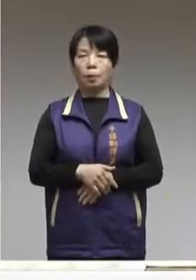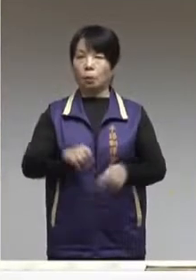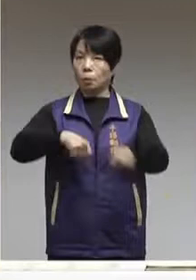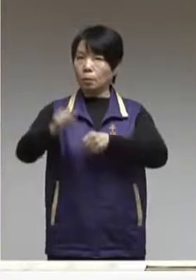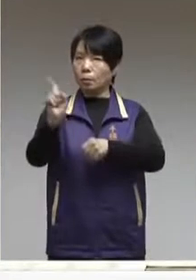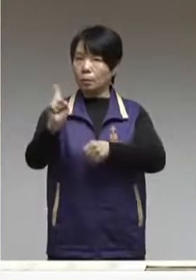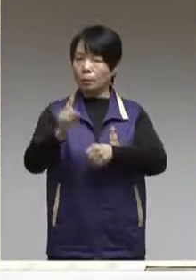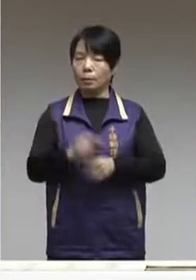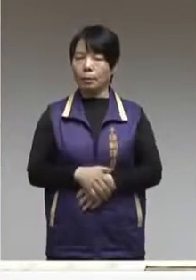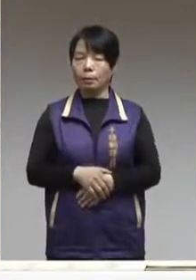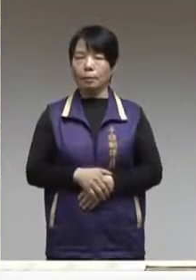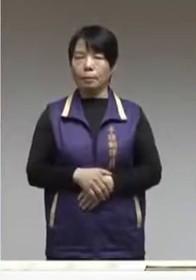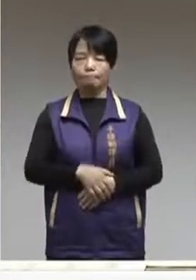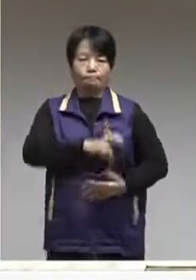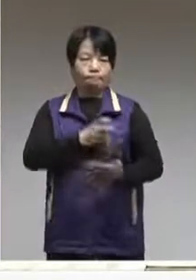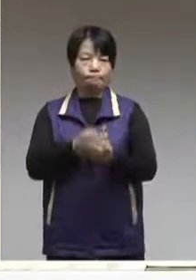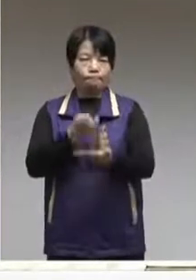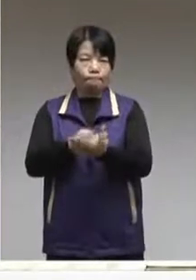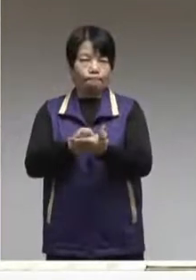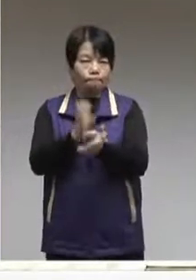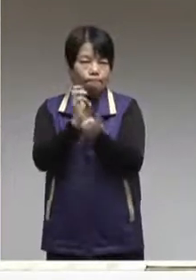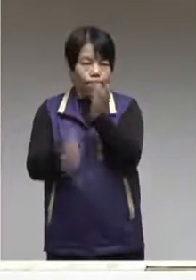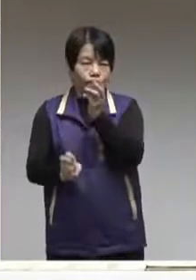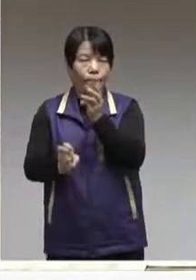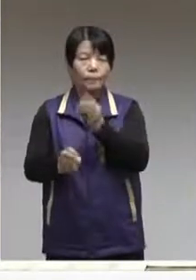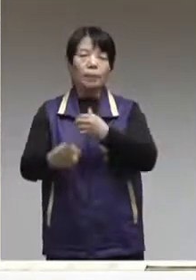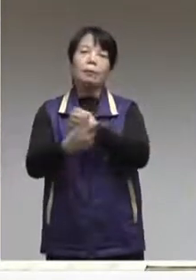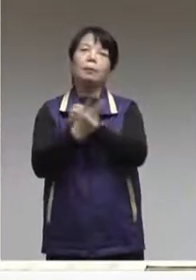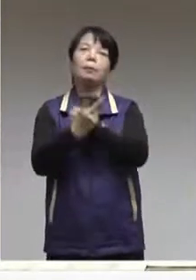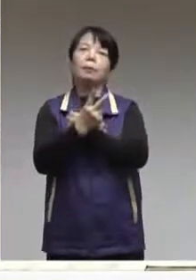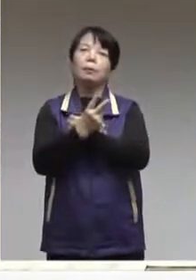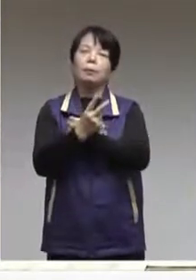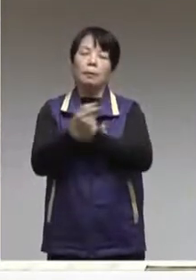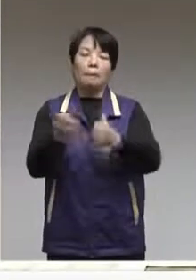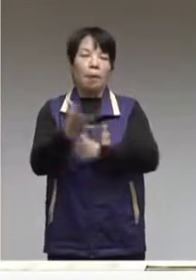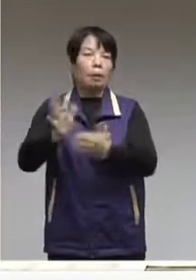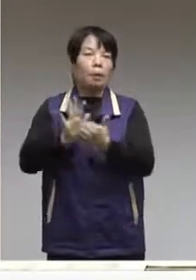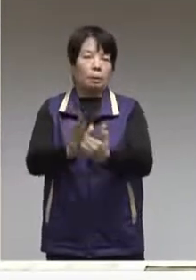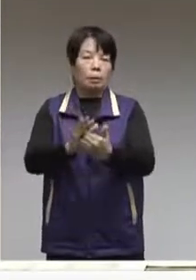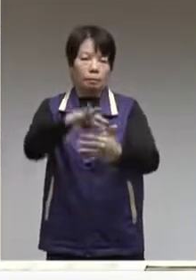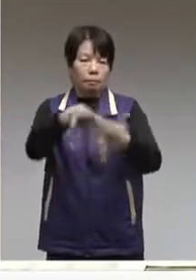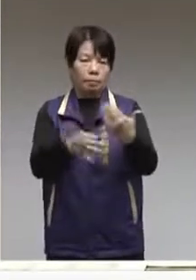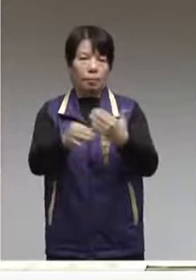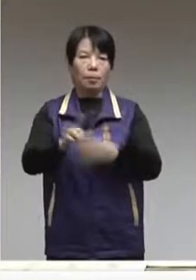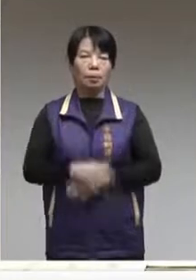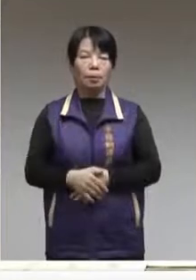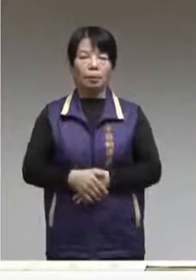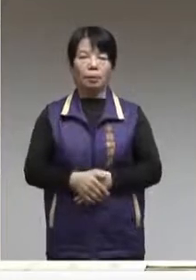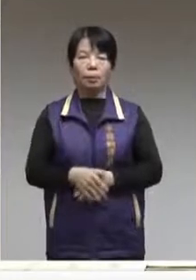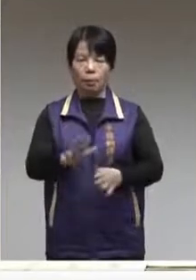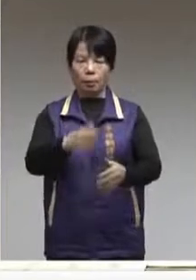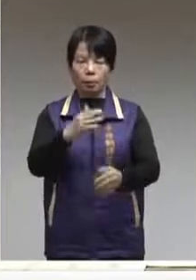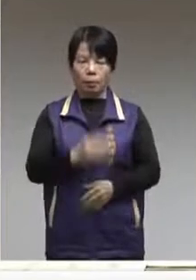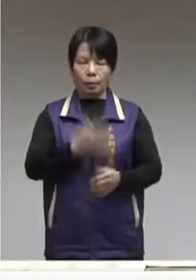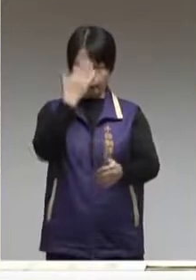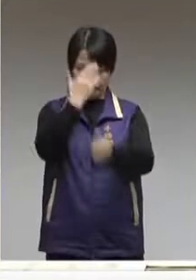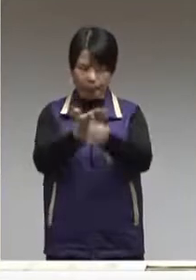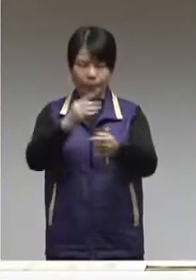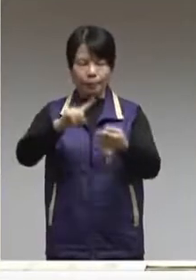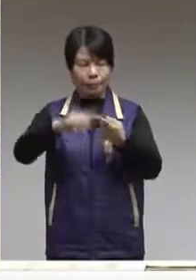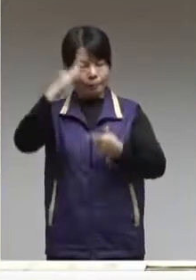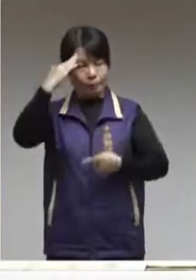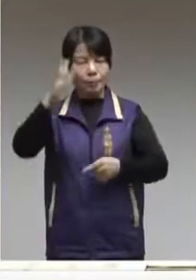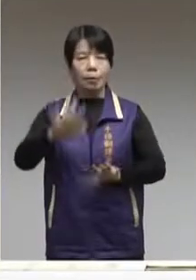强化型的啊二级的防疫标准，好、哦，这点甲咱是都啊会识的，啊嘛甲大家拜托，好、哦、啊大家做